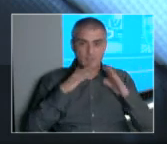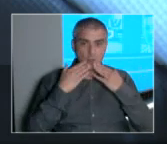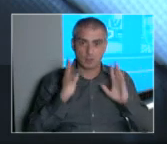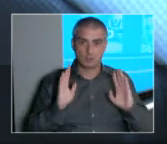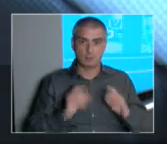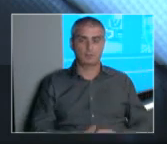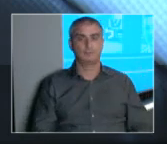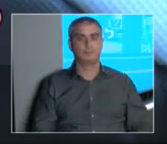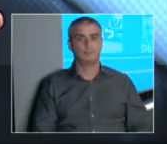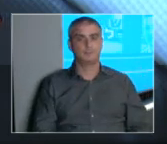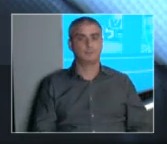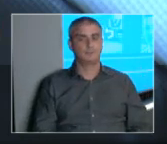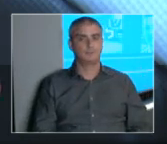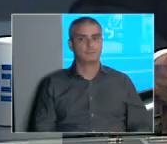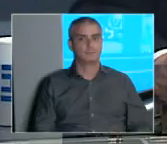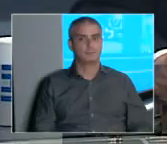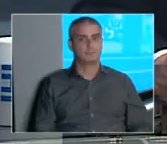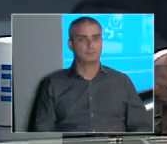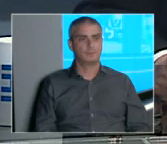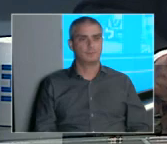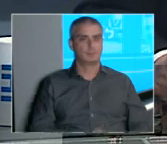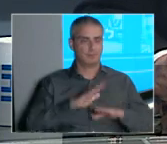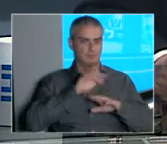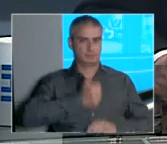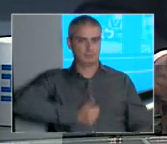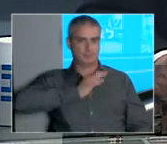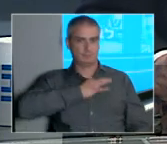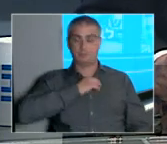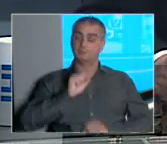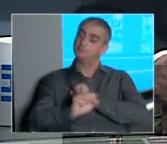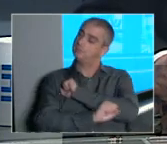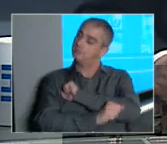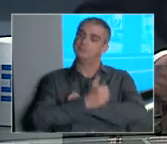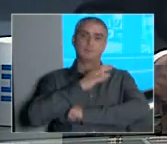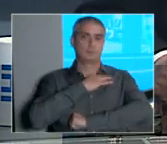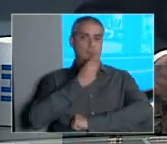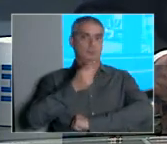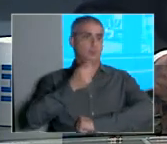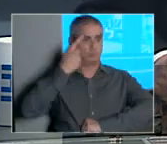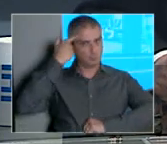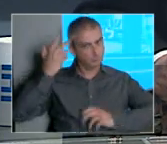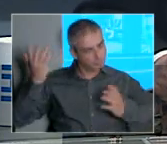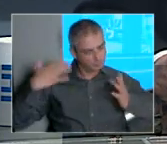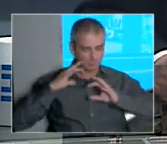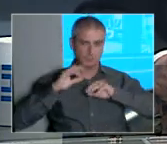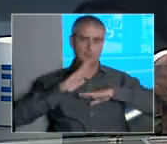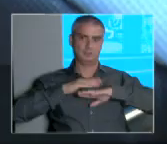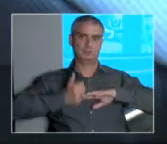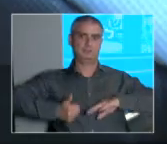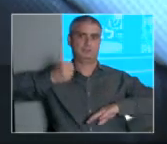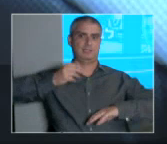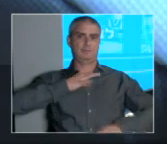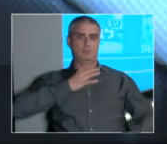על הרפורם. בוא נדבר רגע על תפקידך כשר הבריאות. אתה היית השר הפופולרי. סגן שר הבריאות. אתה יודע מה? בוא נתחיל מתפקידך כשר